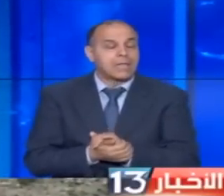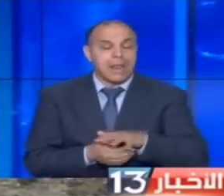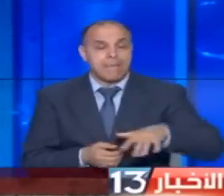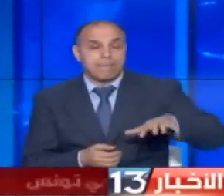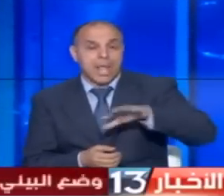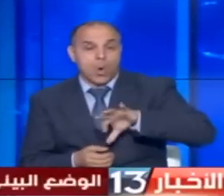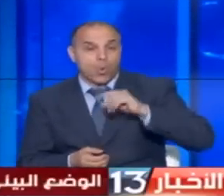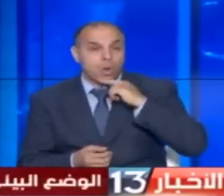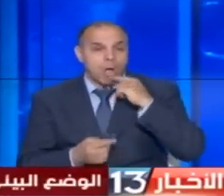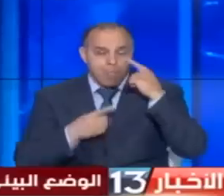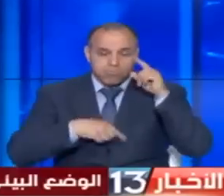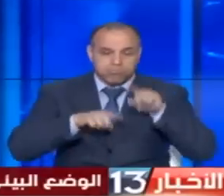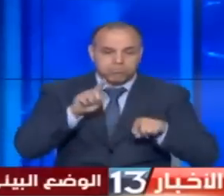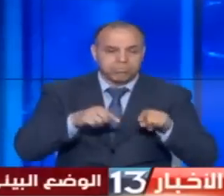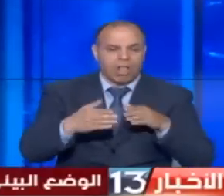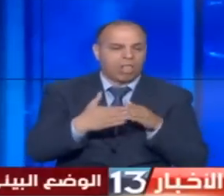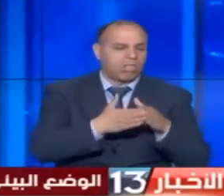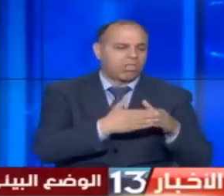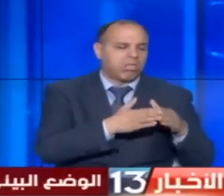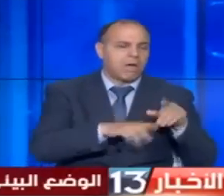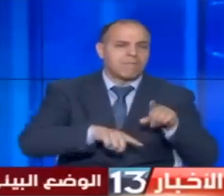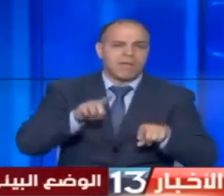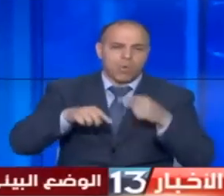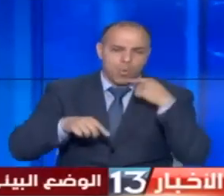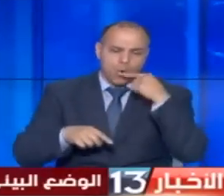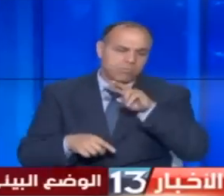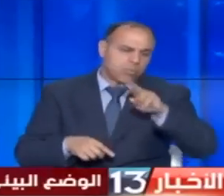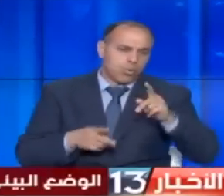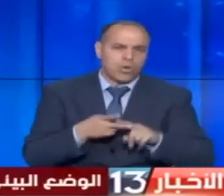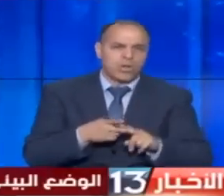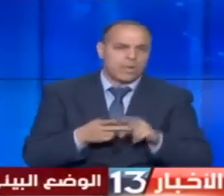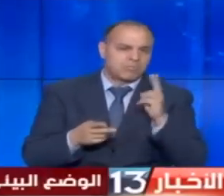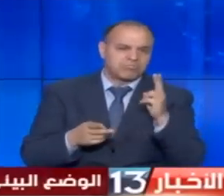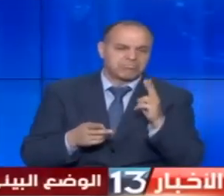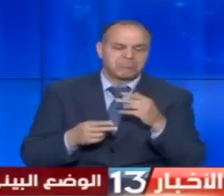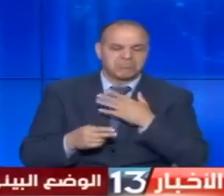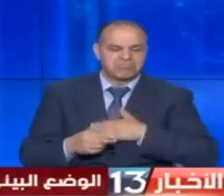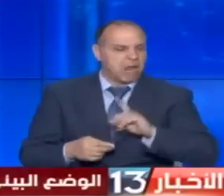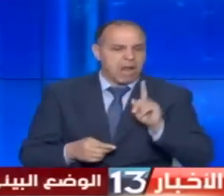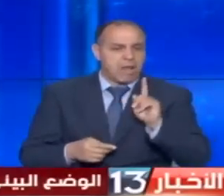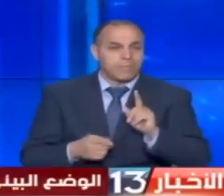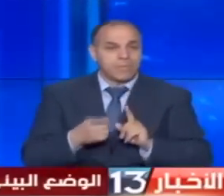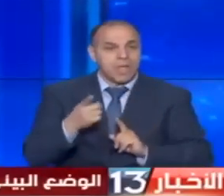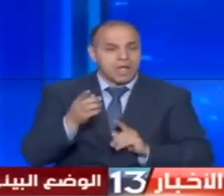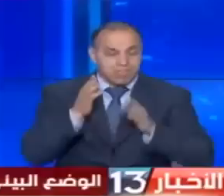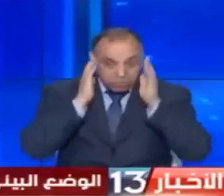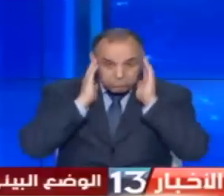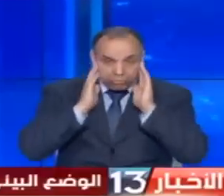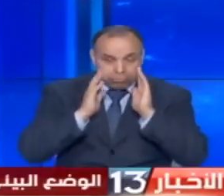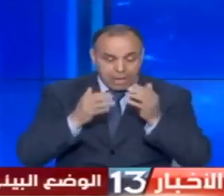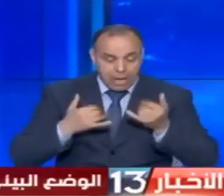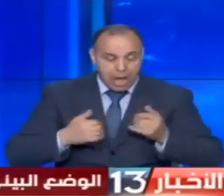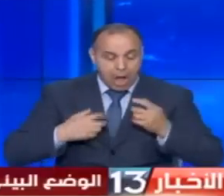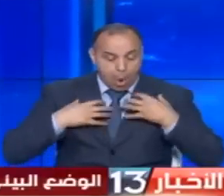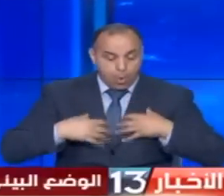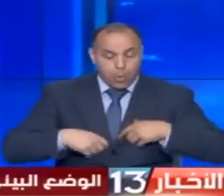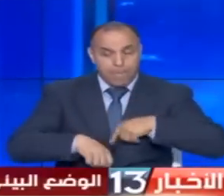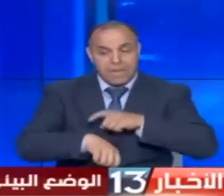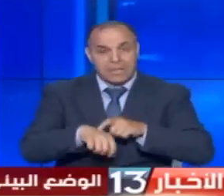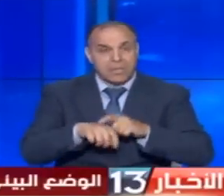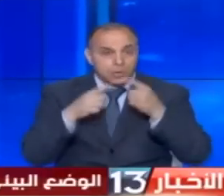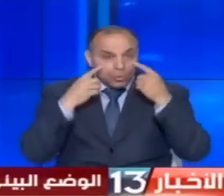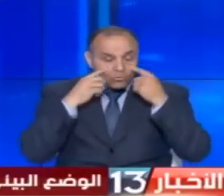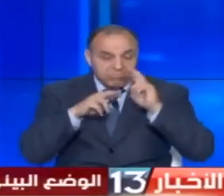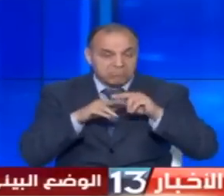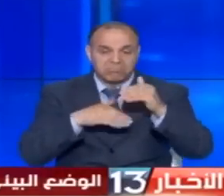تونس وصفه البعض بال متعثر فيما عبر البعض الاخر عن عدم رفع عنه فمنذ تركيز المجالس البلديه لم يشهد